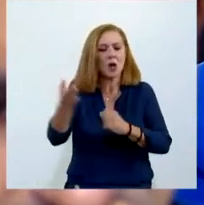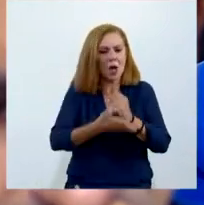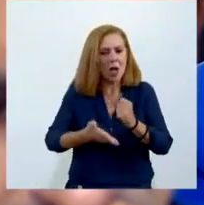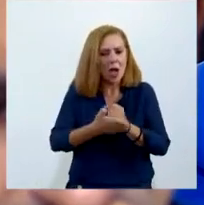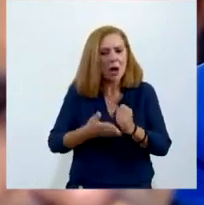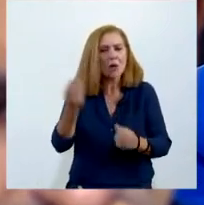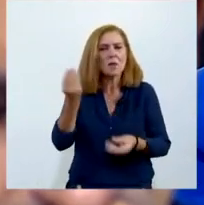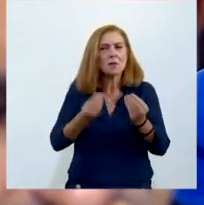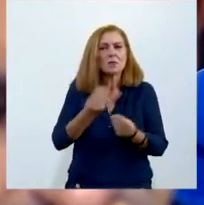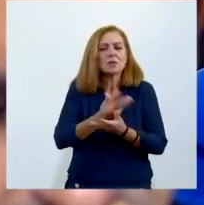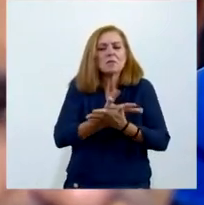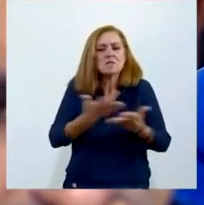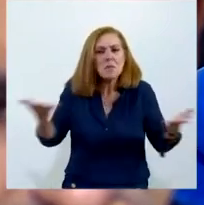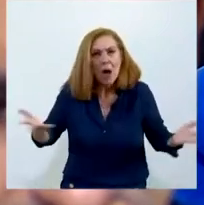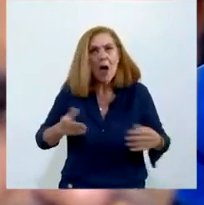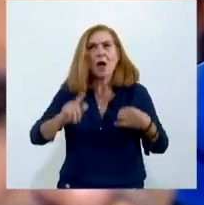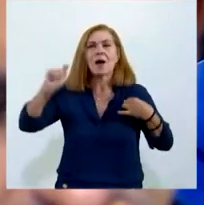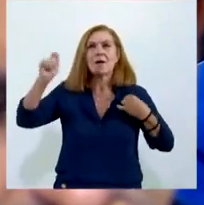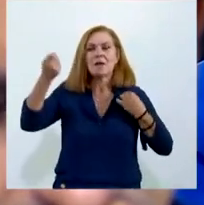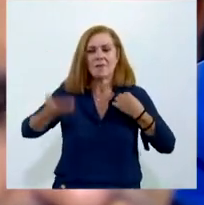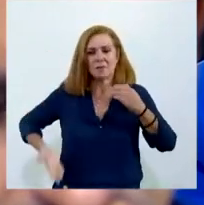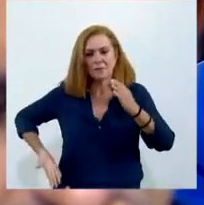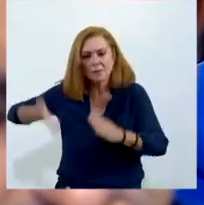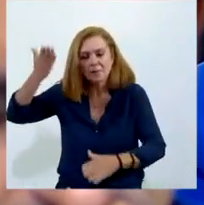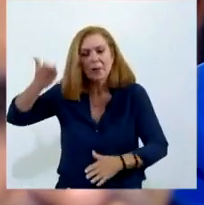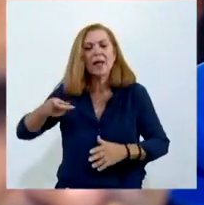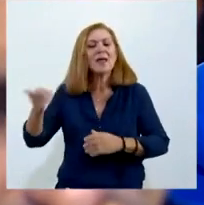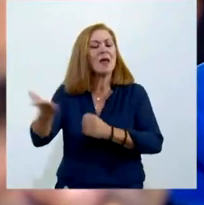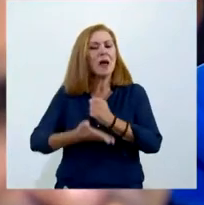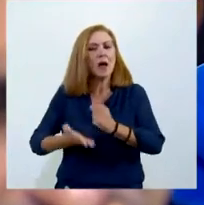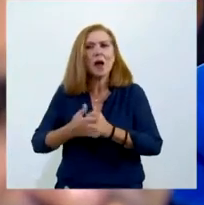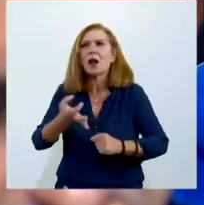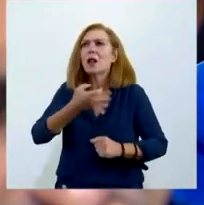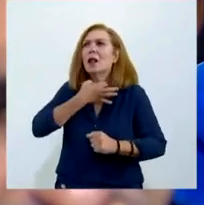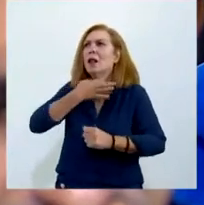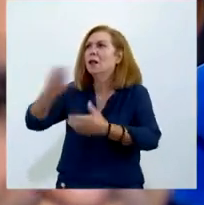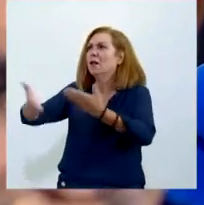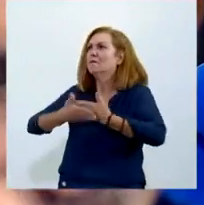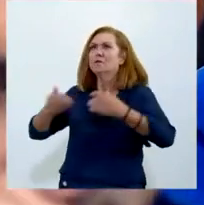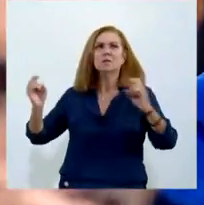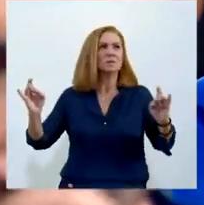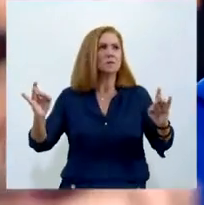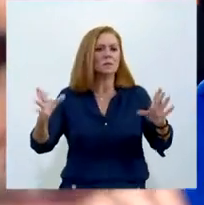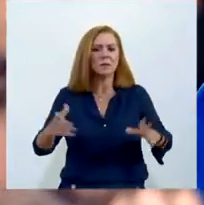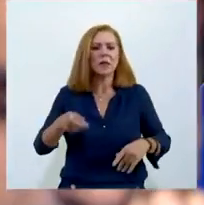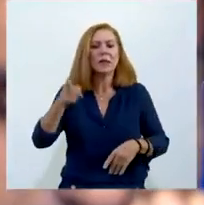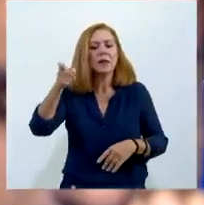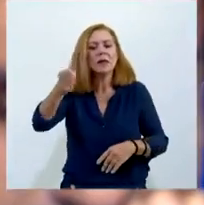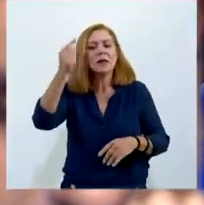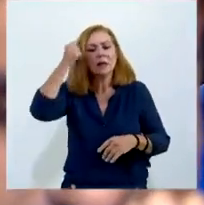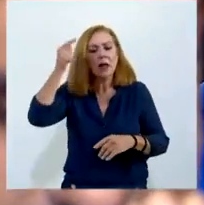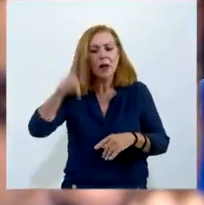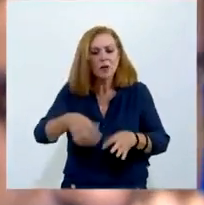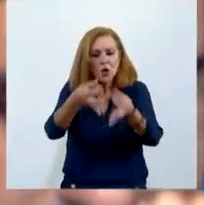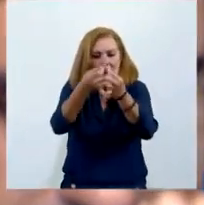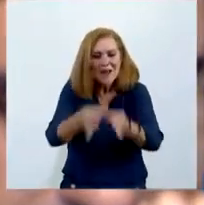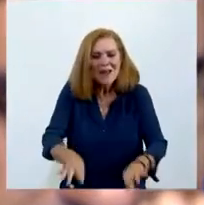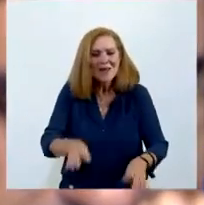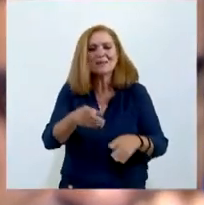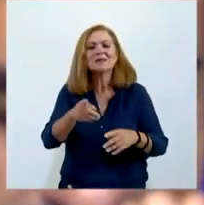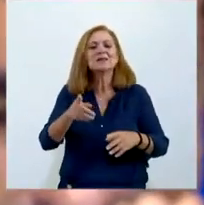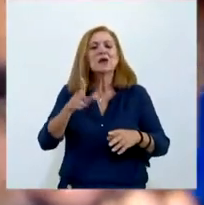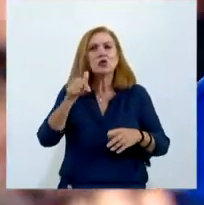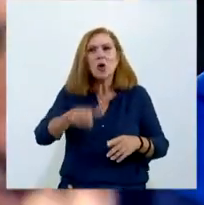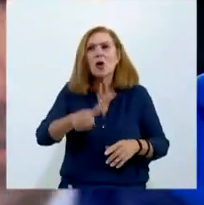Μην ξεχνάμε και την αύξηση του ρεύματος. Οι παραγωγοί νιώθουν αβοήθητοι. Τι θα κάνετε για να το αντιμετωπίσετε, γιατί τώρα τρέμουν και